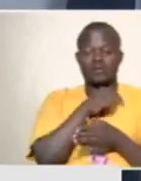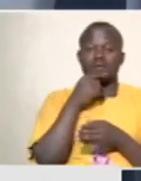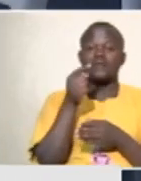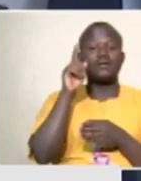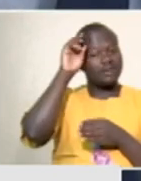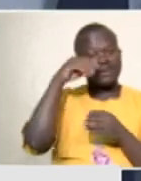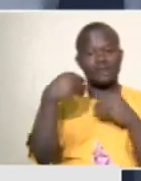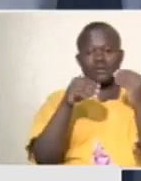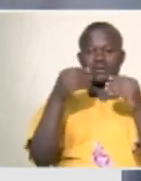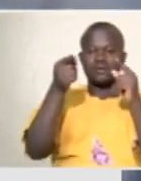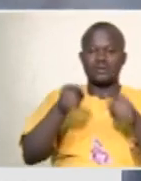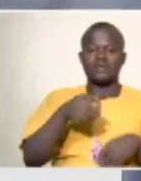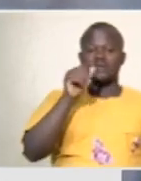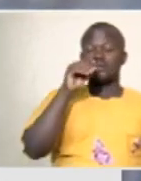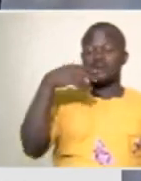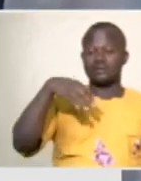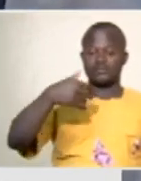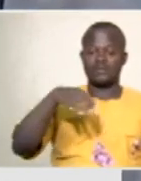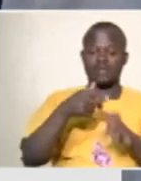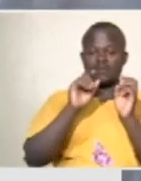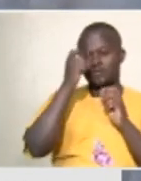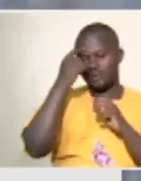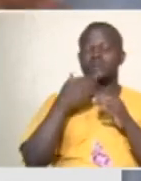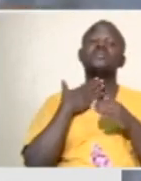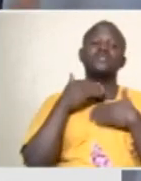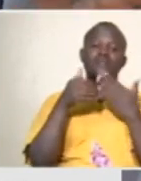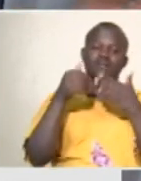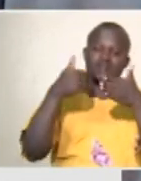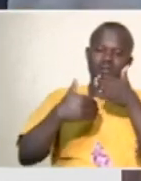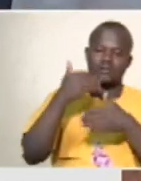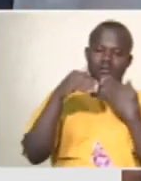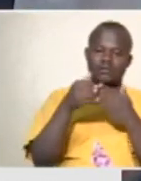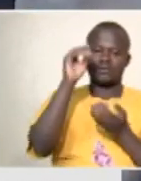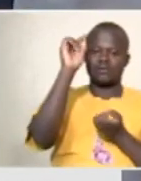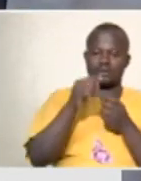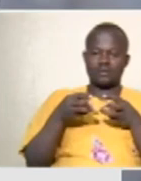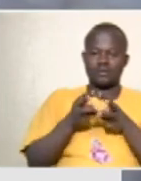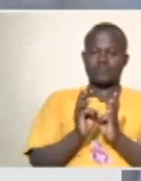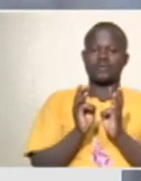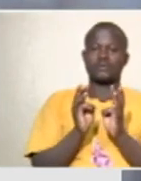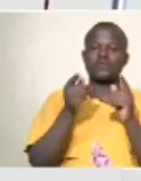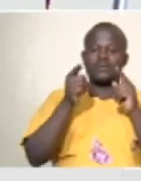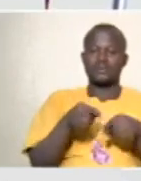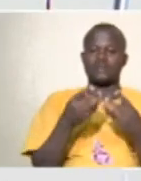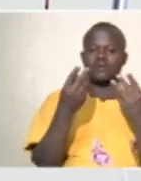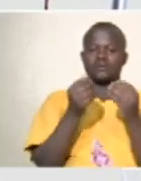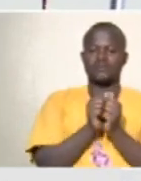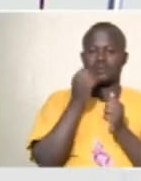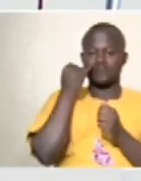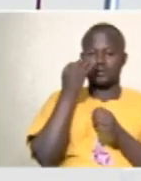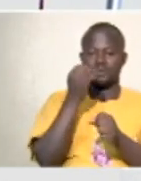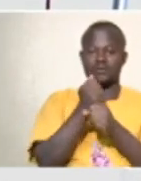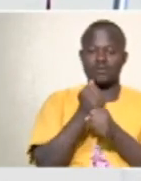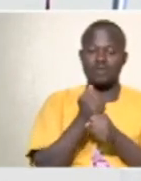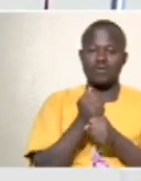materiyeri zatugezeho zihenze. Leta iyo ibishatse yatwegere ikatugabanyiriza ku buryo amatisi atugeraho byoroshye. Iyo ugiye gukora